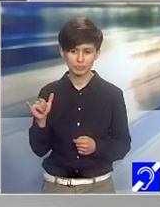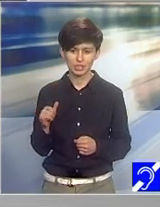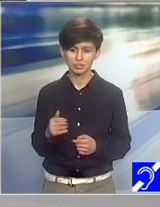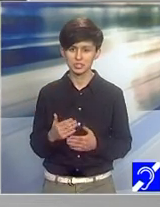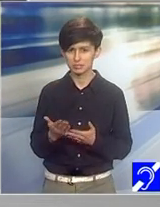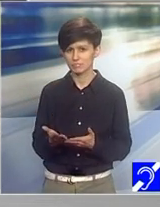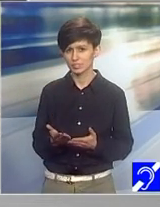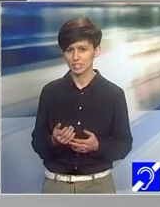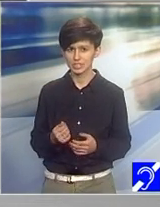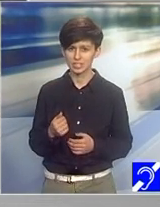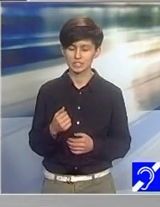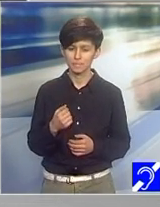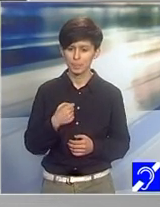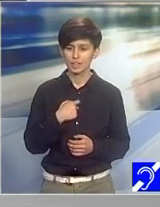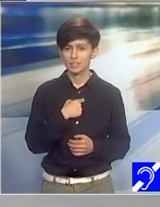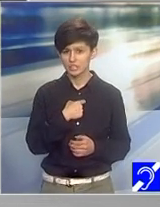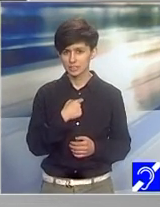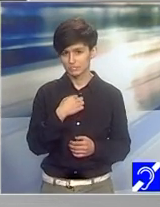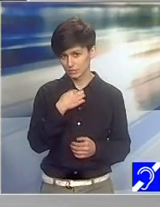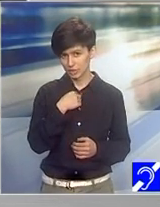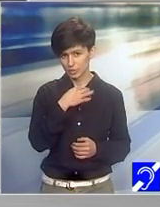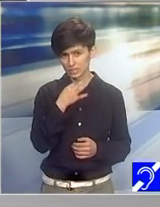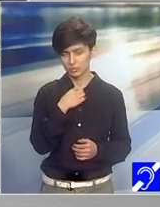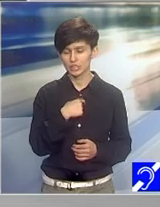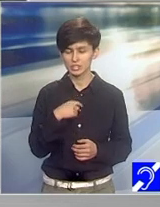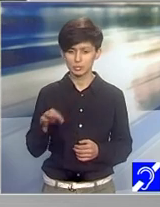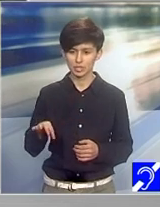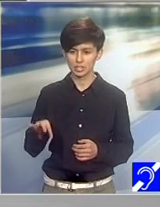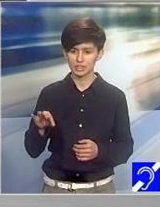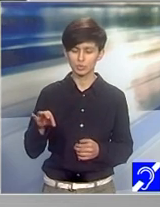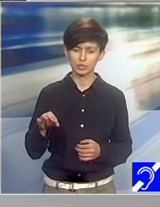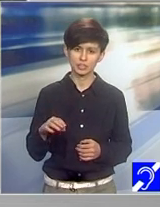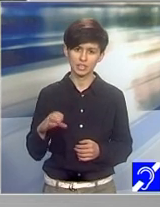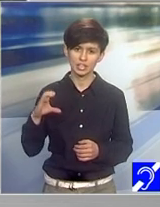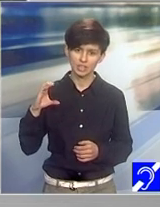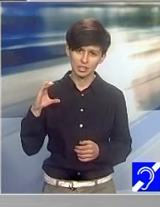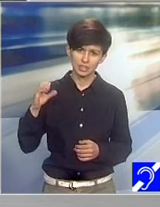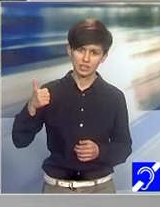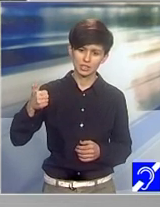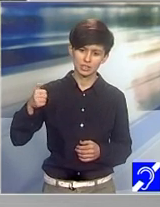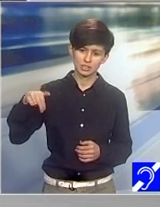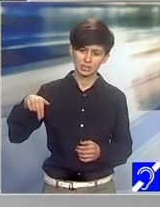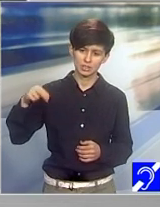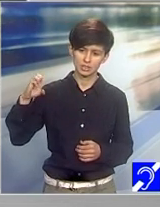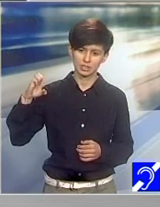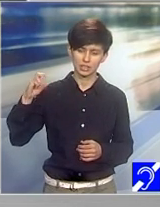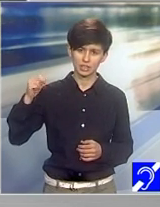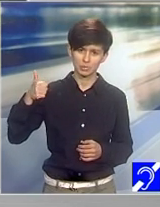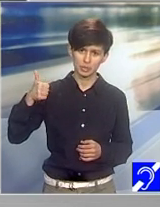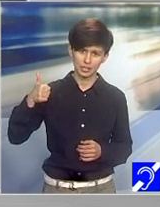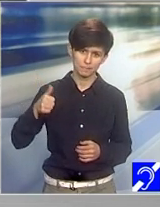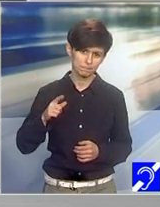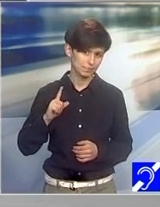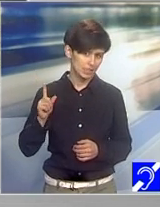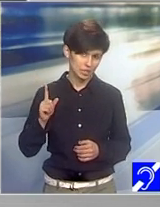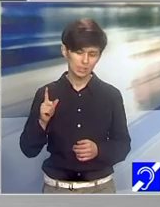poate cultiva cânepă doar în sistem gospodăresc. Neindustrial, ca să-l industrial.